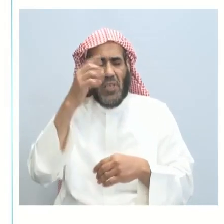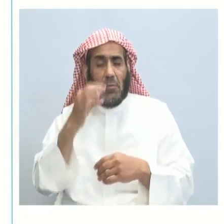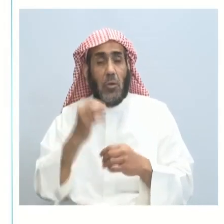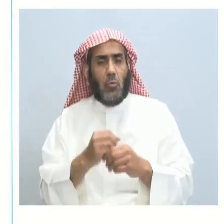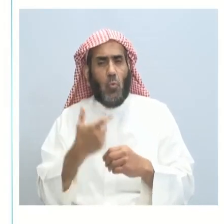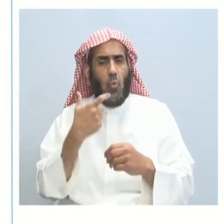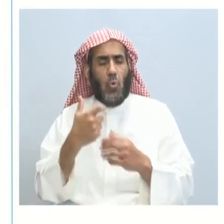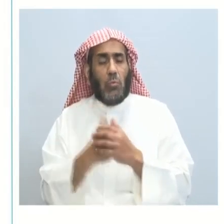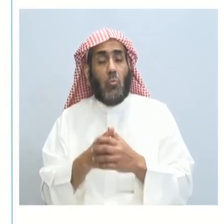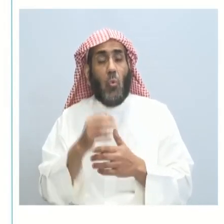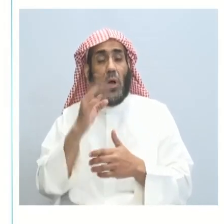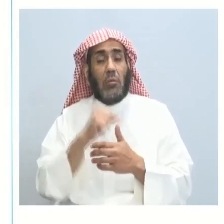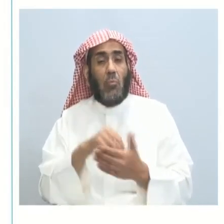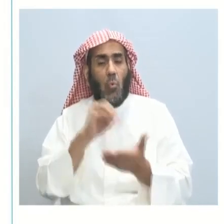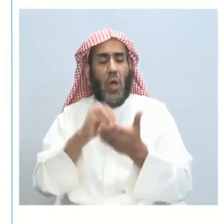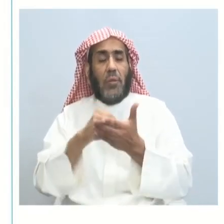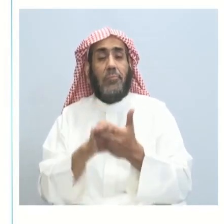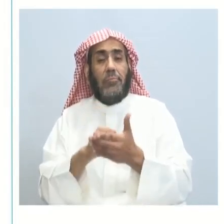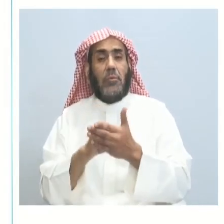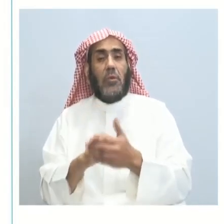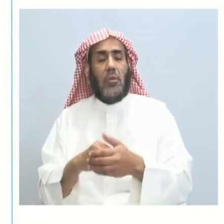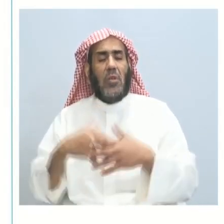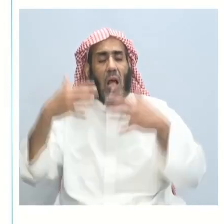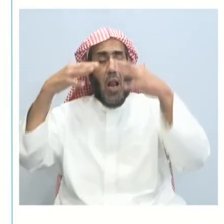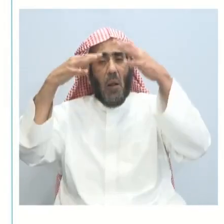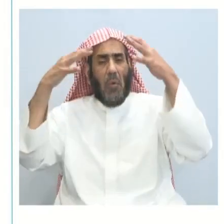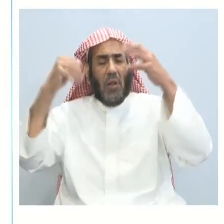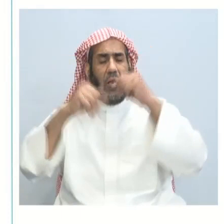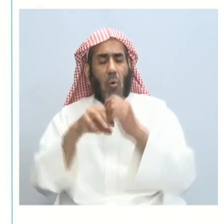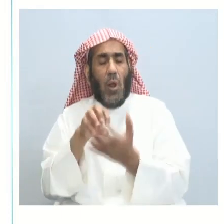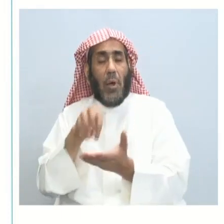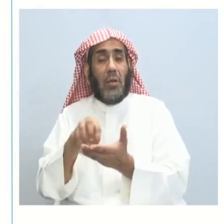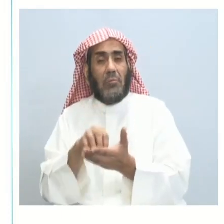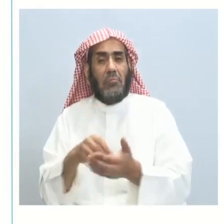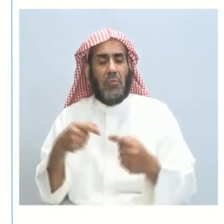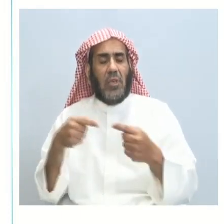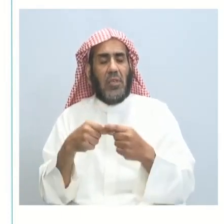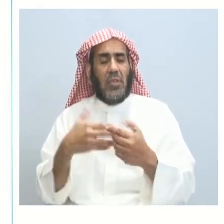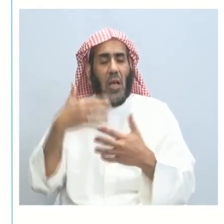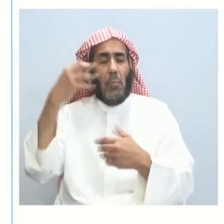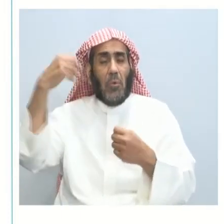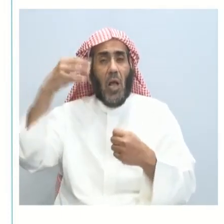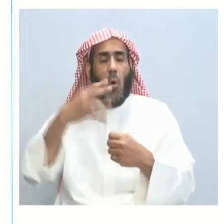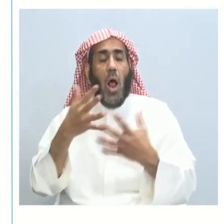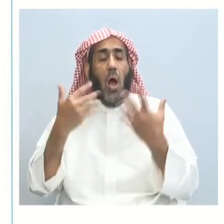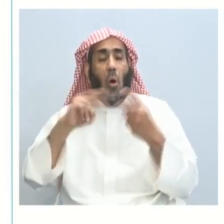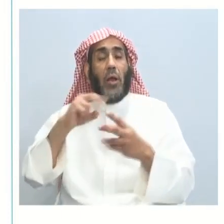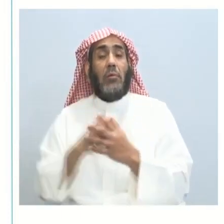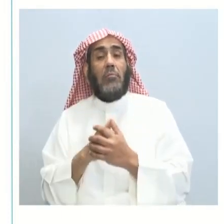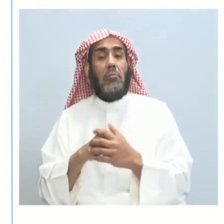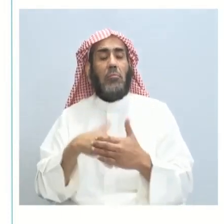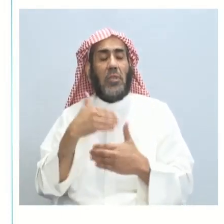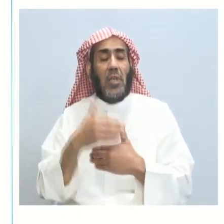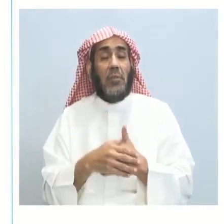نراعي وعدم وضع مثلا المظلات او الاماكن التي تقي من المطر او الهواء او غيره